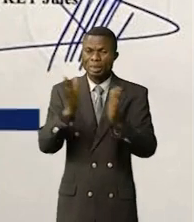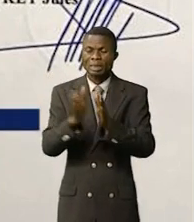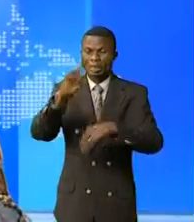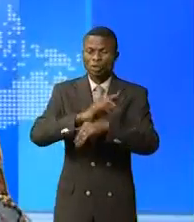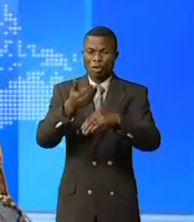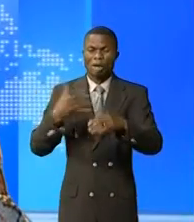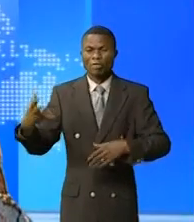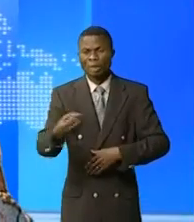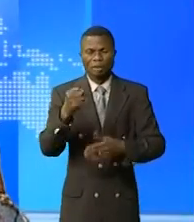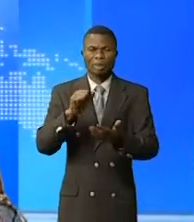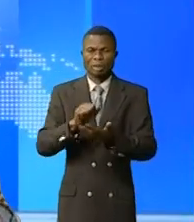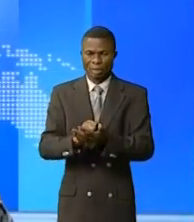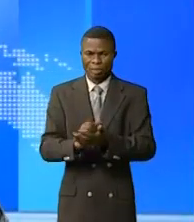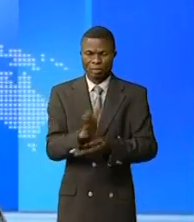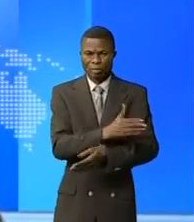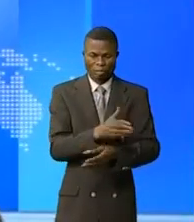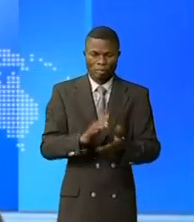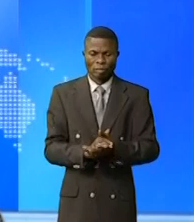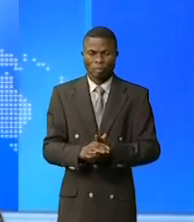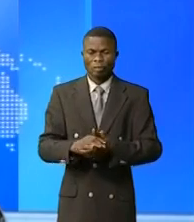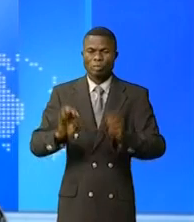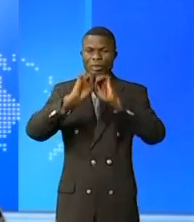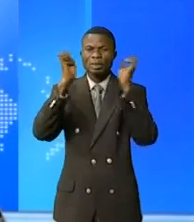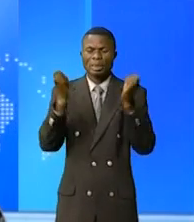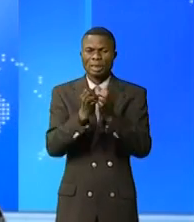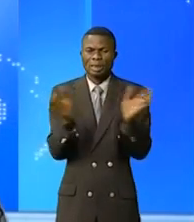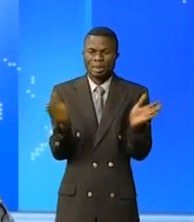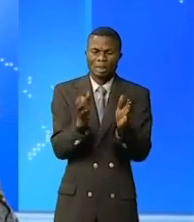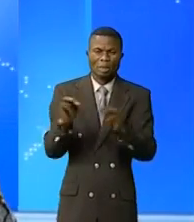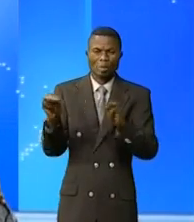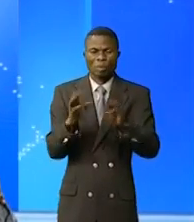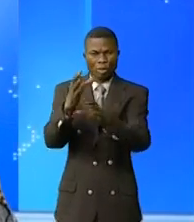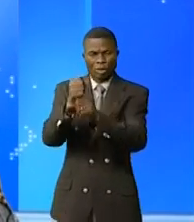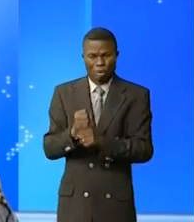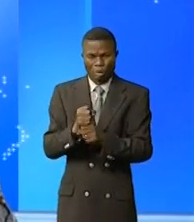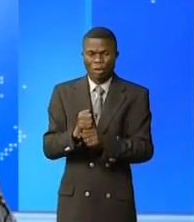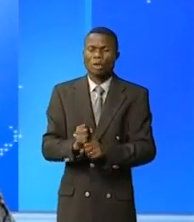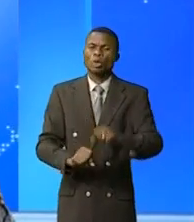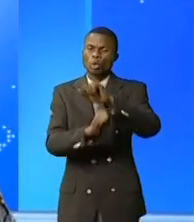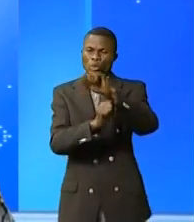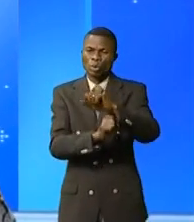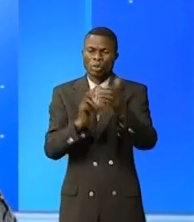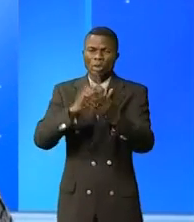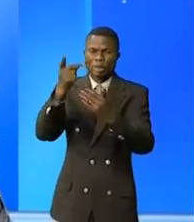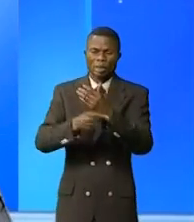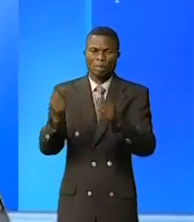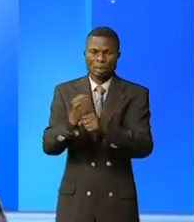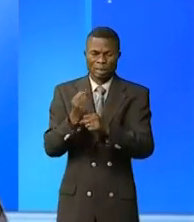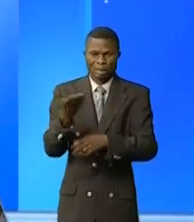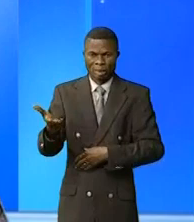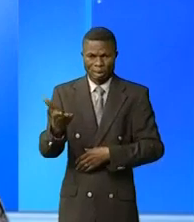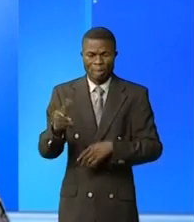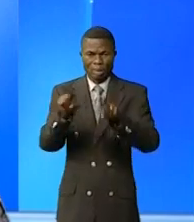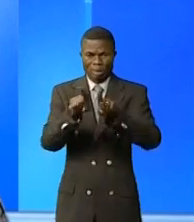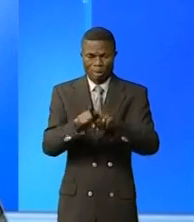retrait. Les petites et moyennes entreprises bénéficiaires de financement sous la conception d'un plan d'affaires. Il en est